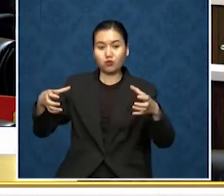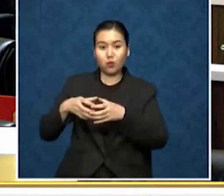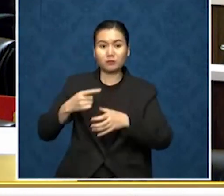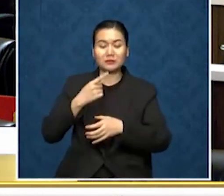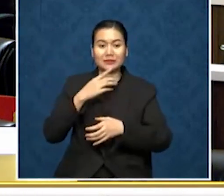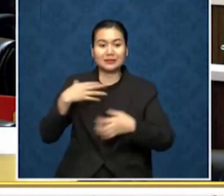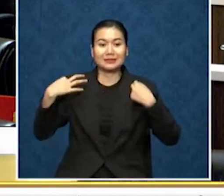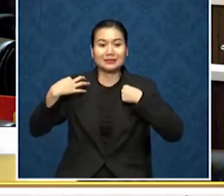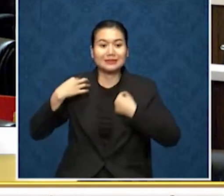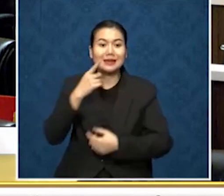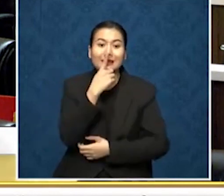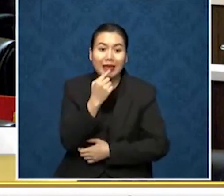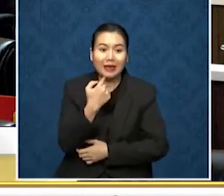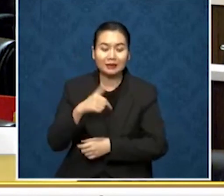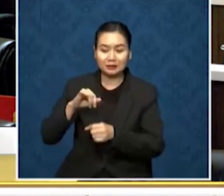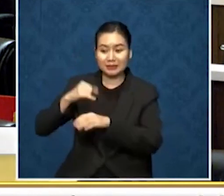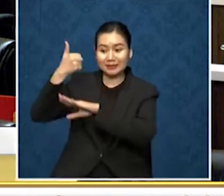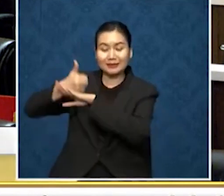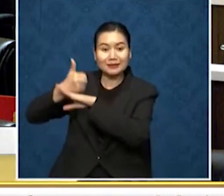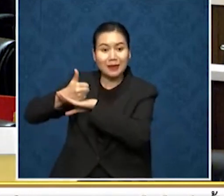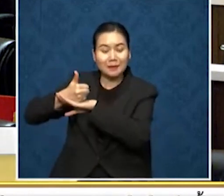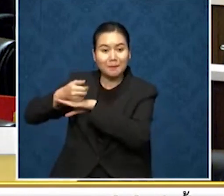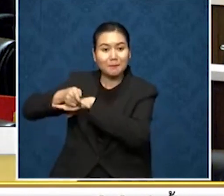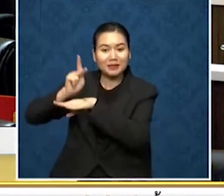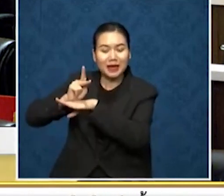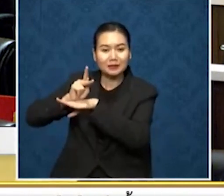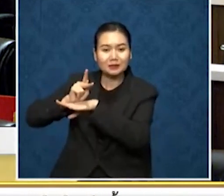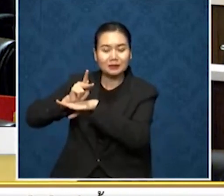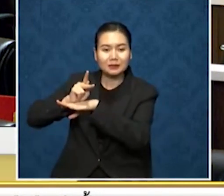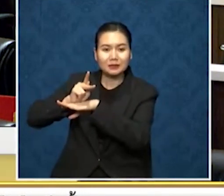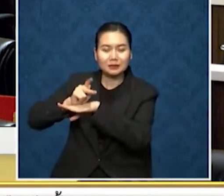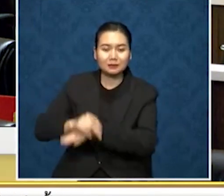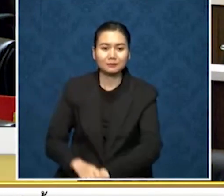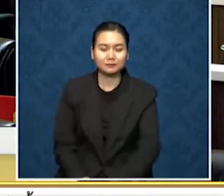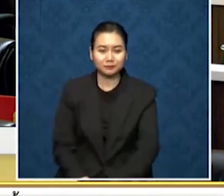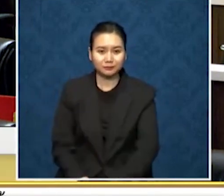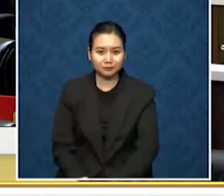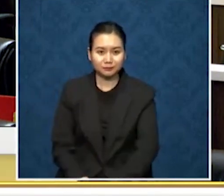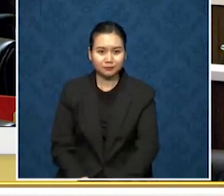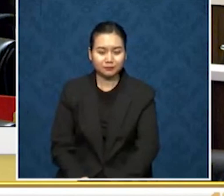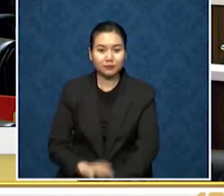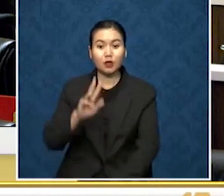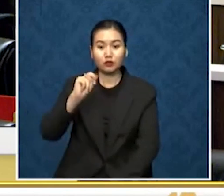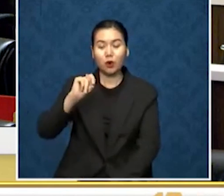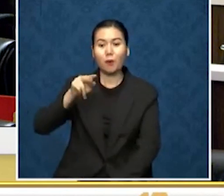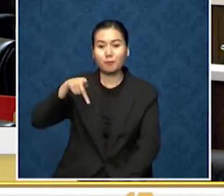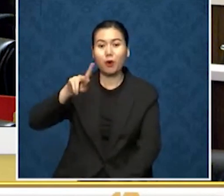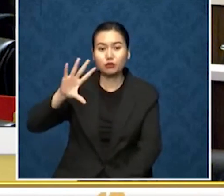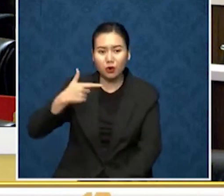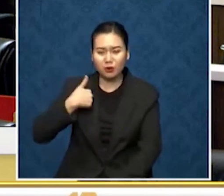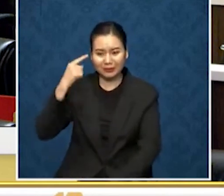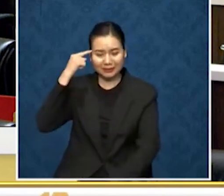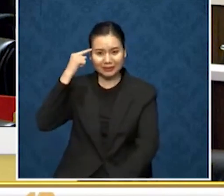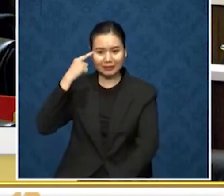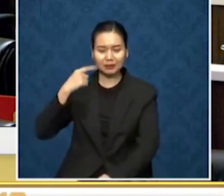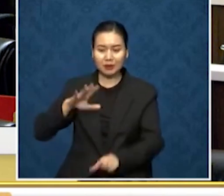ที่มีคุณจตุพรเป็นประธานนปชได้มีการเปิดศูนย์ปราบโกงประชามติเพื่อให้คนที่เห็นด้วยและไม่เห็น